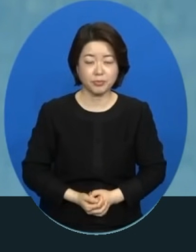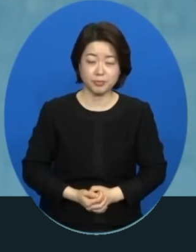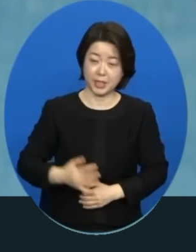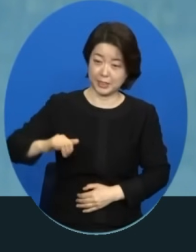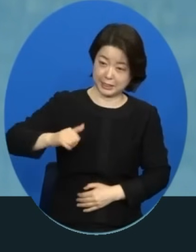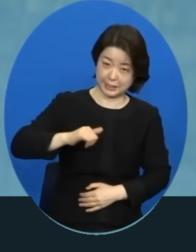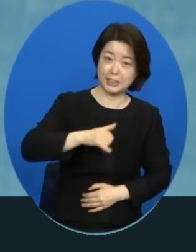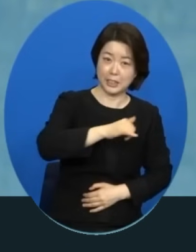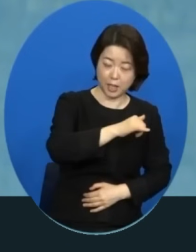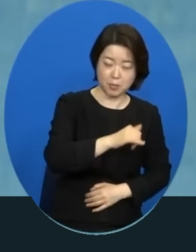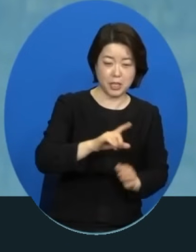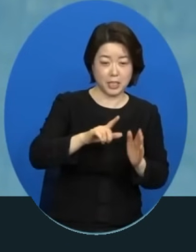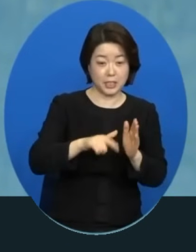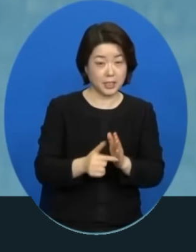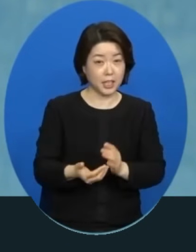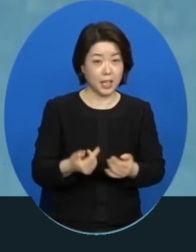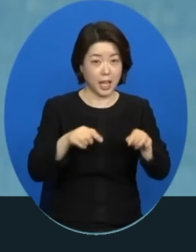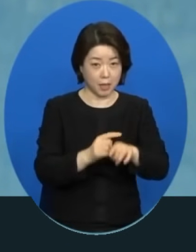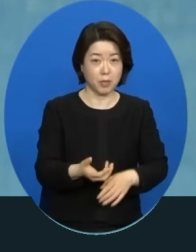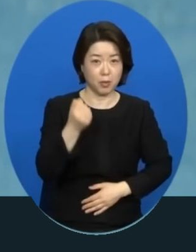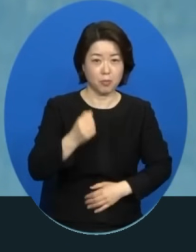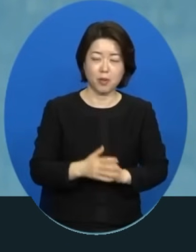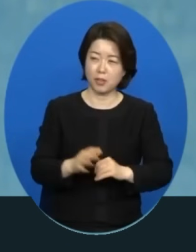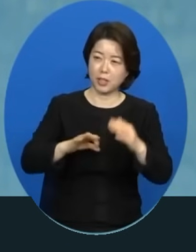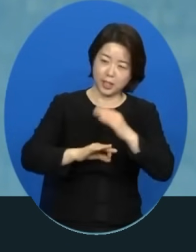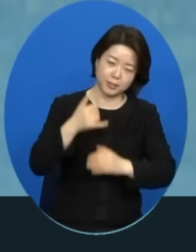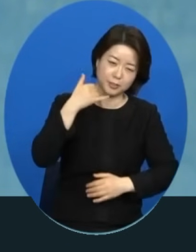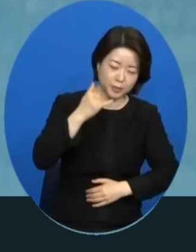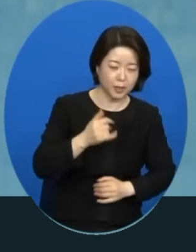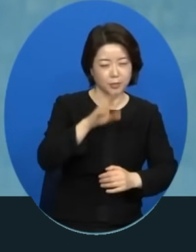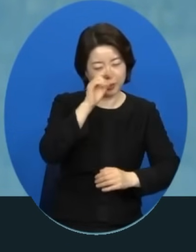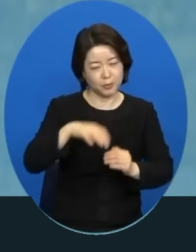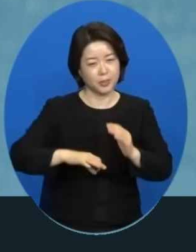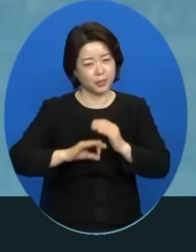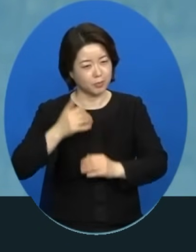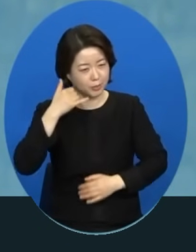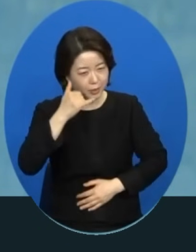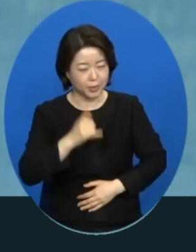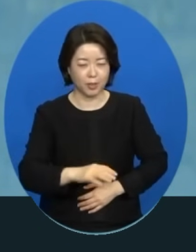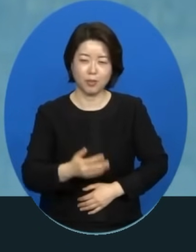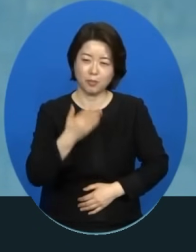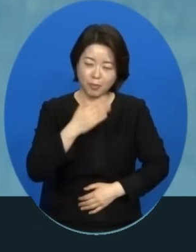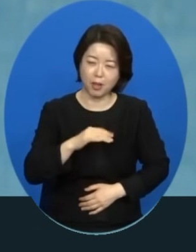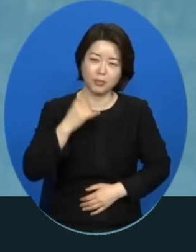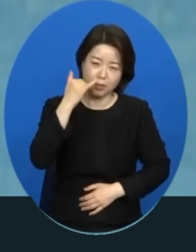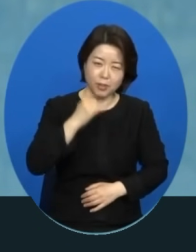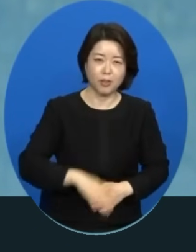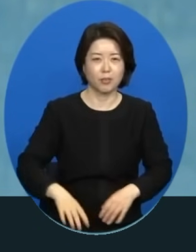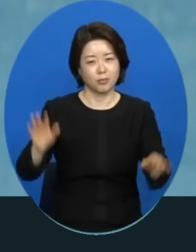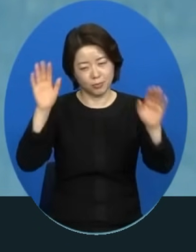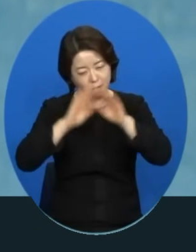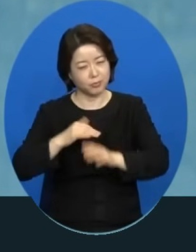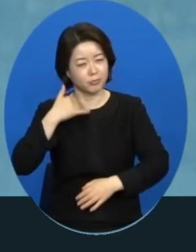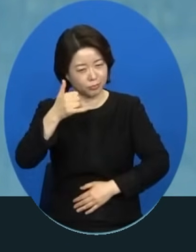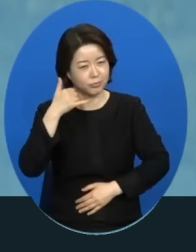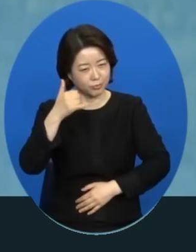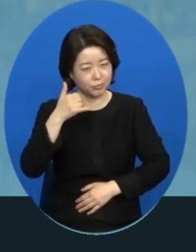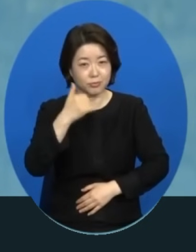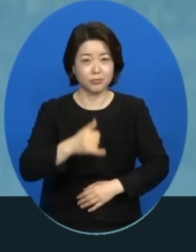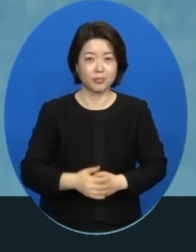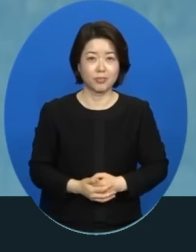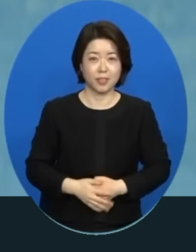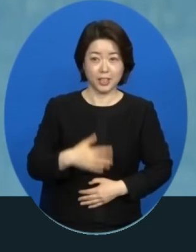데이트하면 시간을 같이 보냅니다. 뭐 아침에도 연락하고 점심에도 연락하고 밥 먹고 연락하고 저녁에도 연락하고 밤새 연락하고.